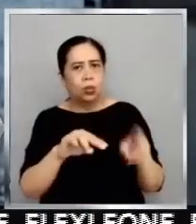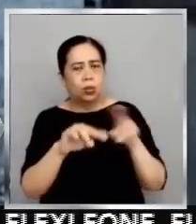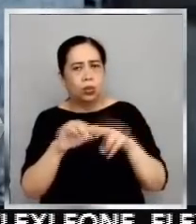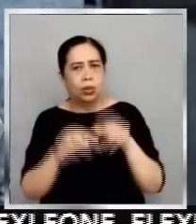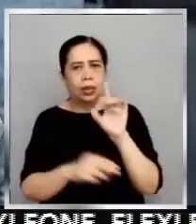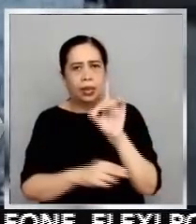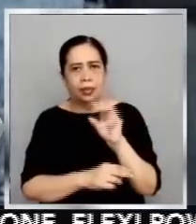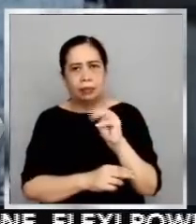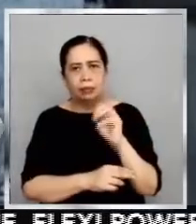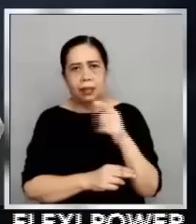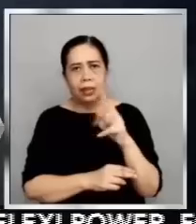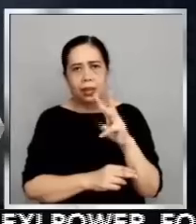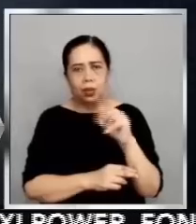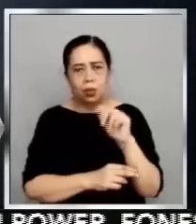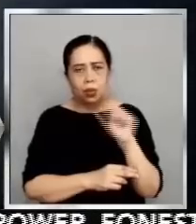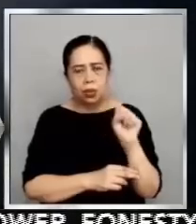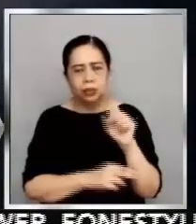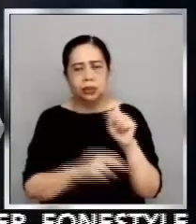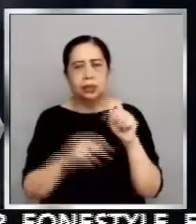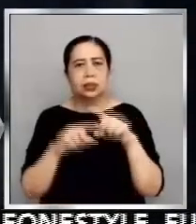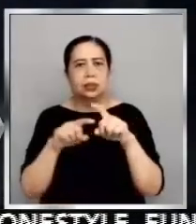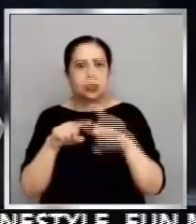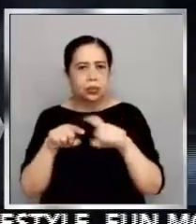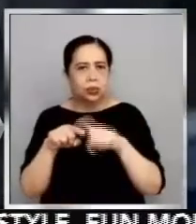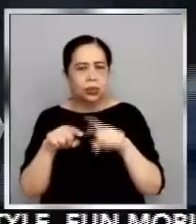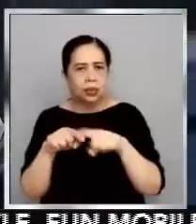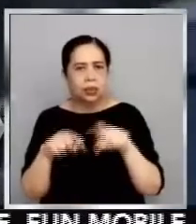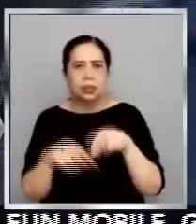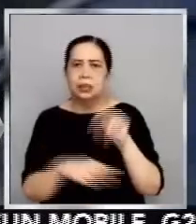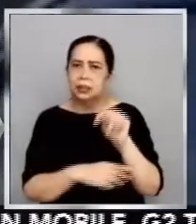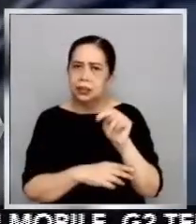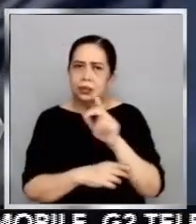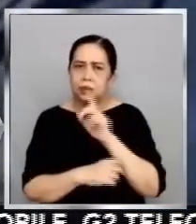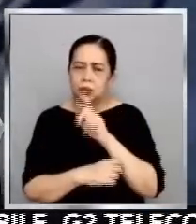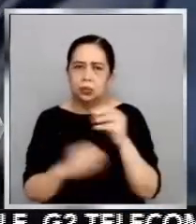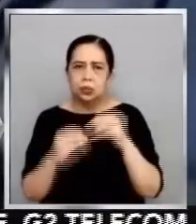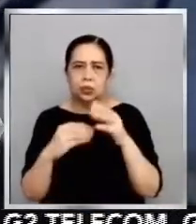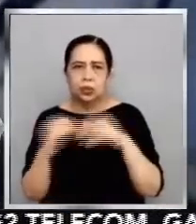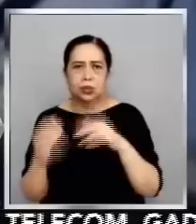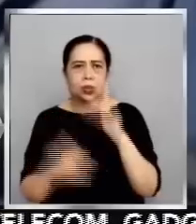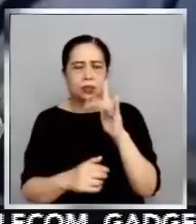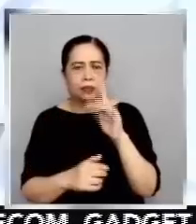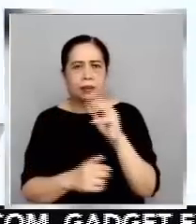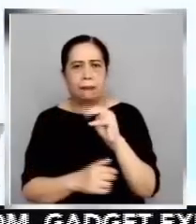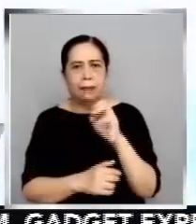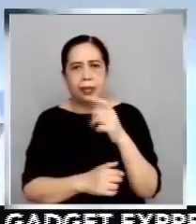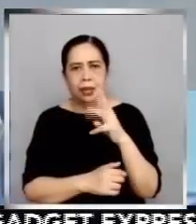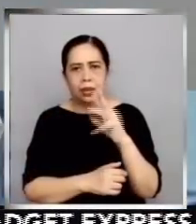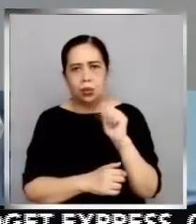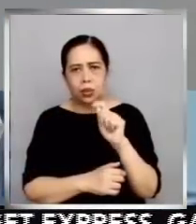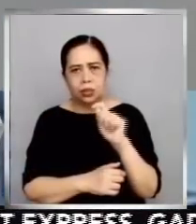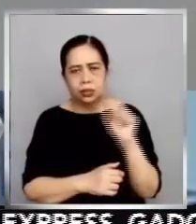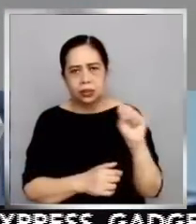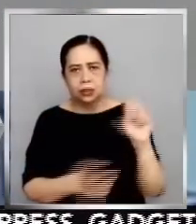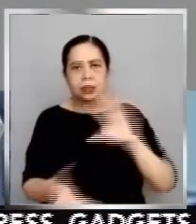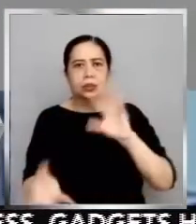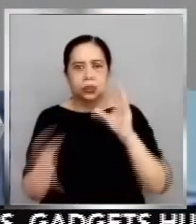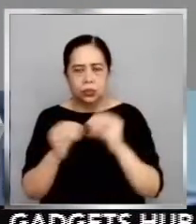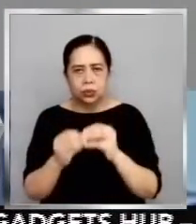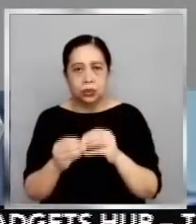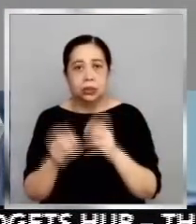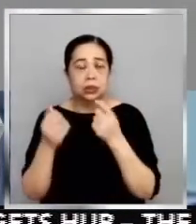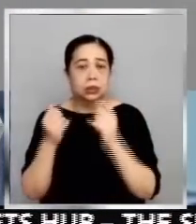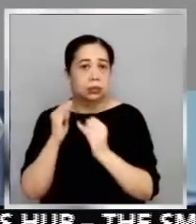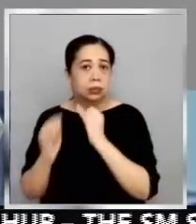ang kuryente sa Occidental Mindoro na nangangailangan daw ng mahigit 25 megawatts sa kabuuan. Sinisikap ang makuha